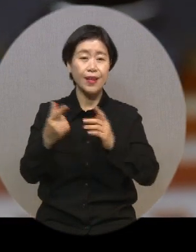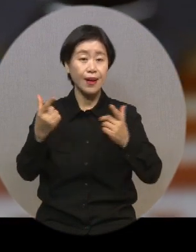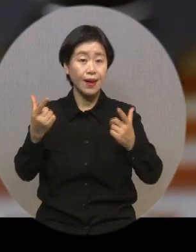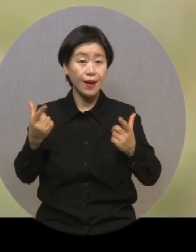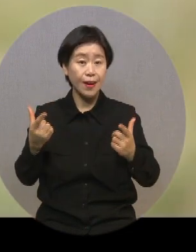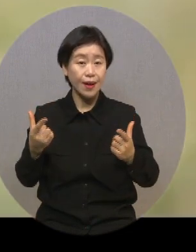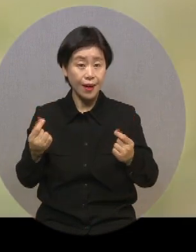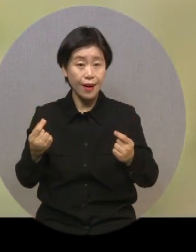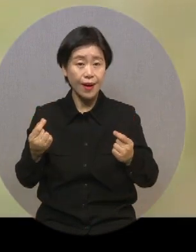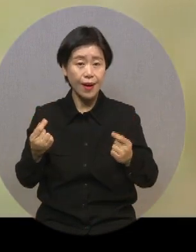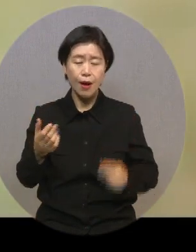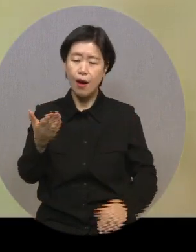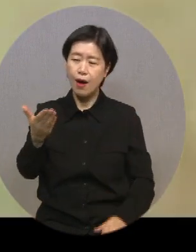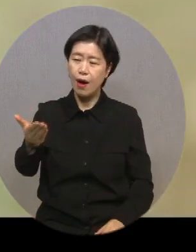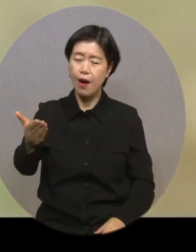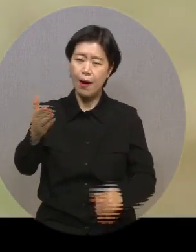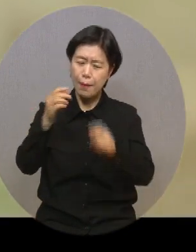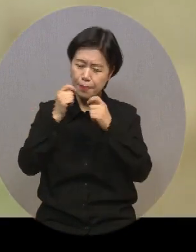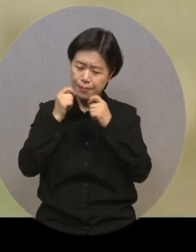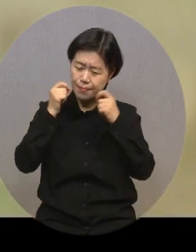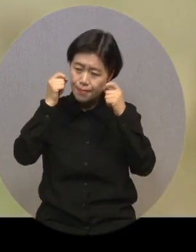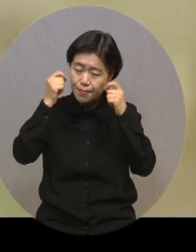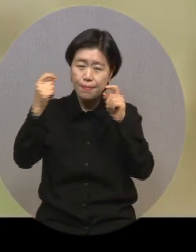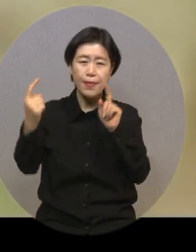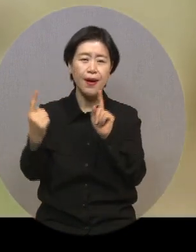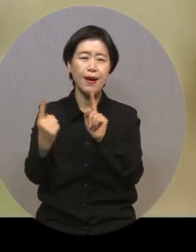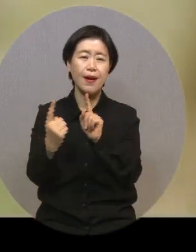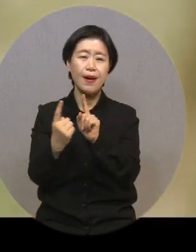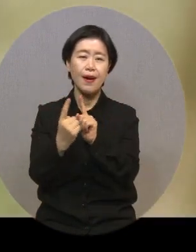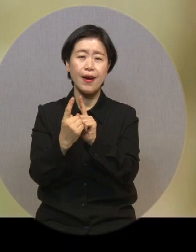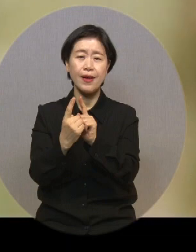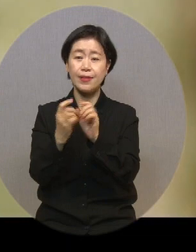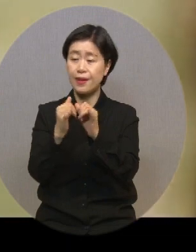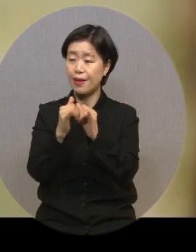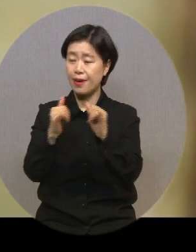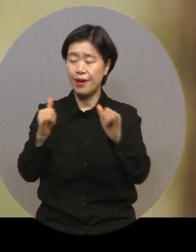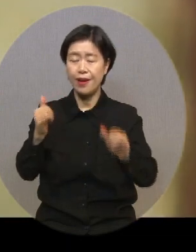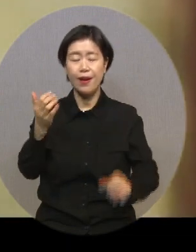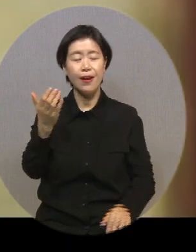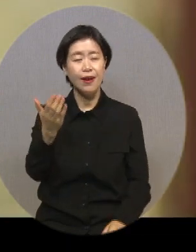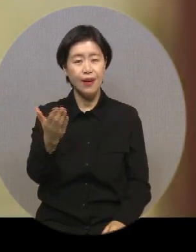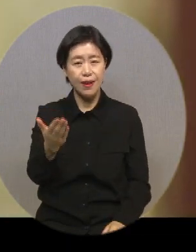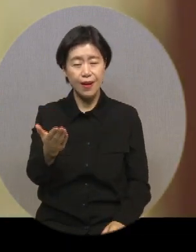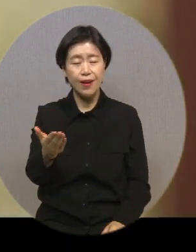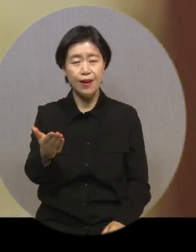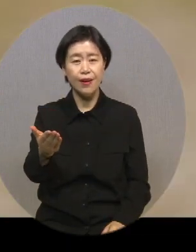봄날처럼 만나야 하는